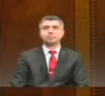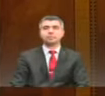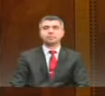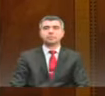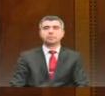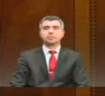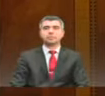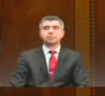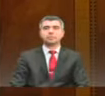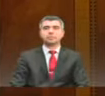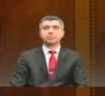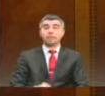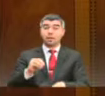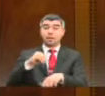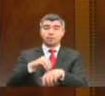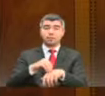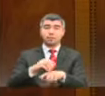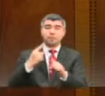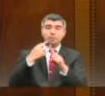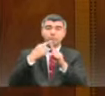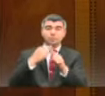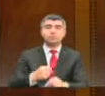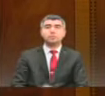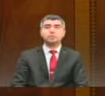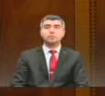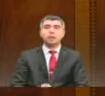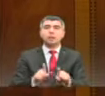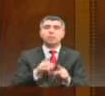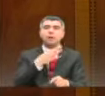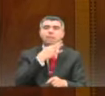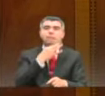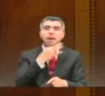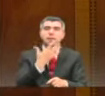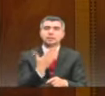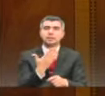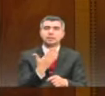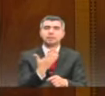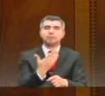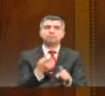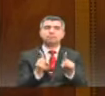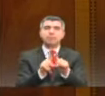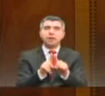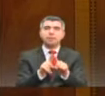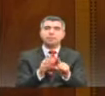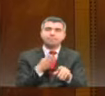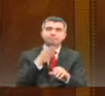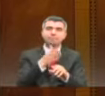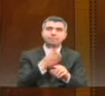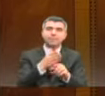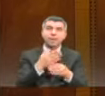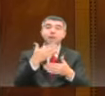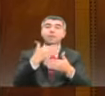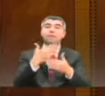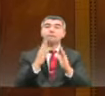في هذا المحور أيضا سنهتم بتيسير الولوج للعقار، وأنتم تعرفون أن الولوج للعقار هو من بين